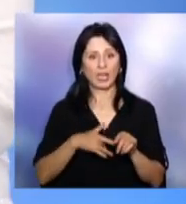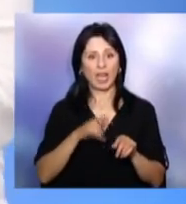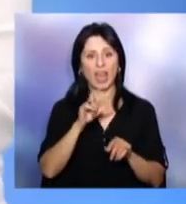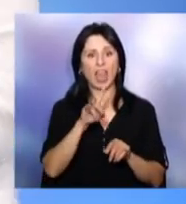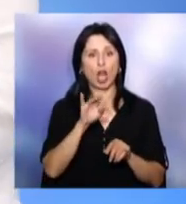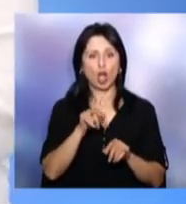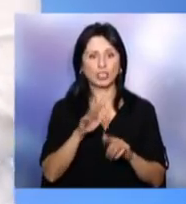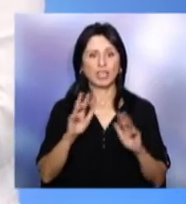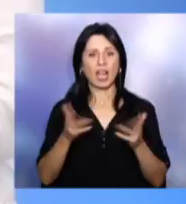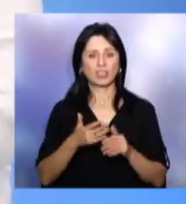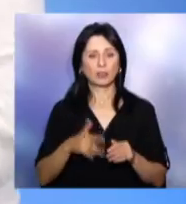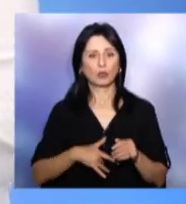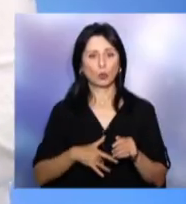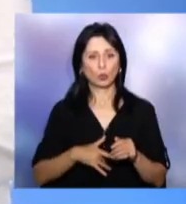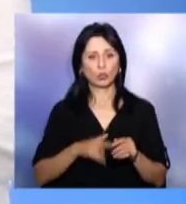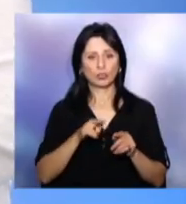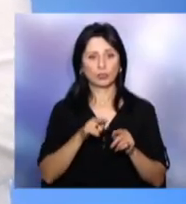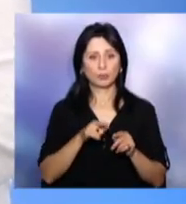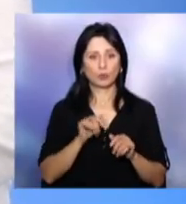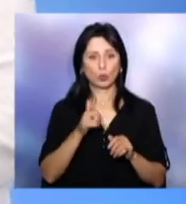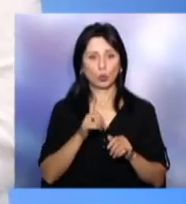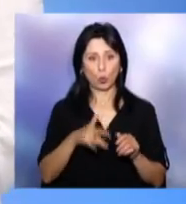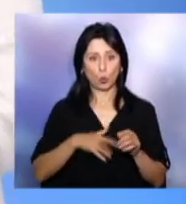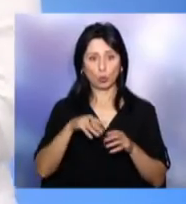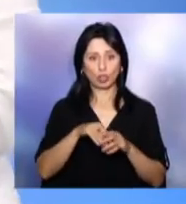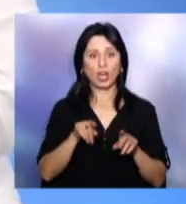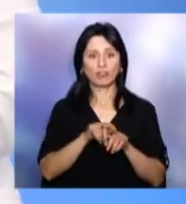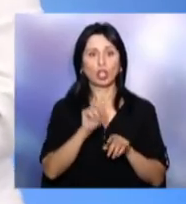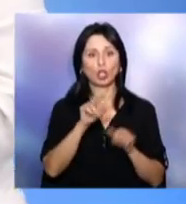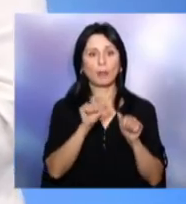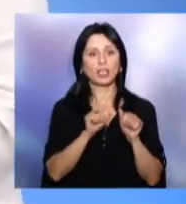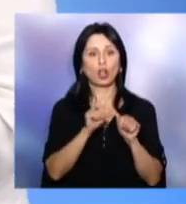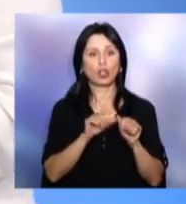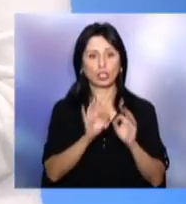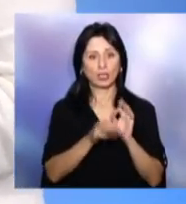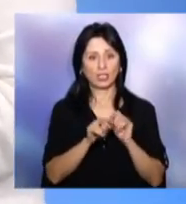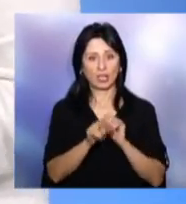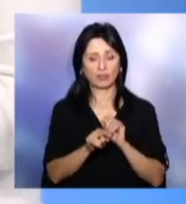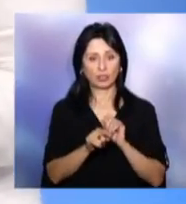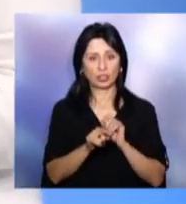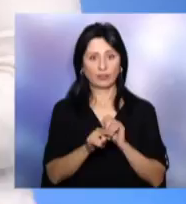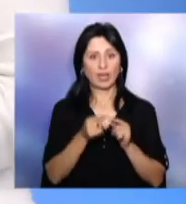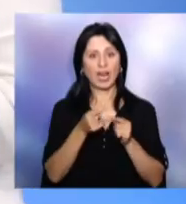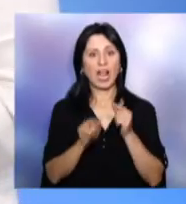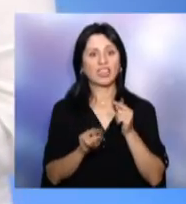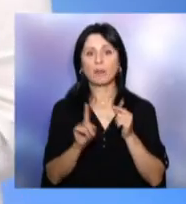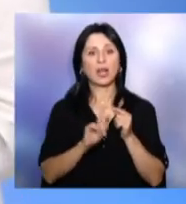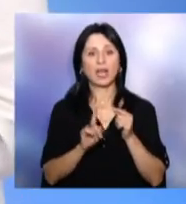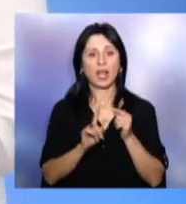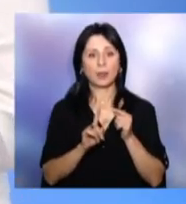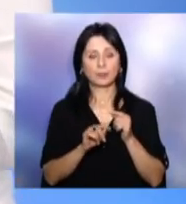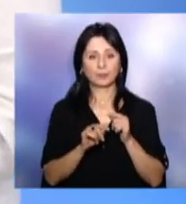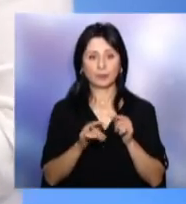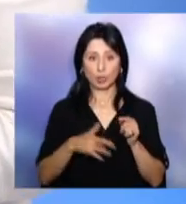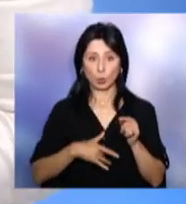ეროზია, ანთება კუჭის ნაწლავის განვითარდეს როგორც კუჭში, ასევე 12 გოჯა ნაწლავში. განმასხვავებელი რა შეიძლება რომ